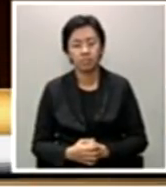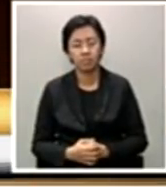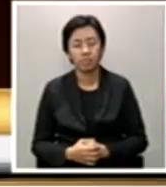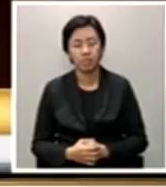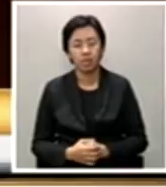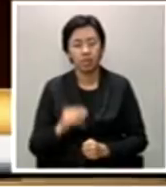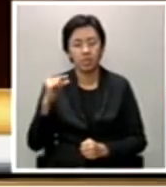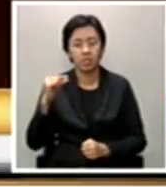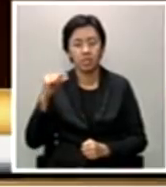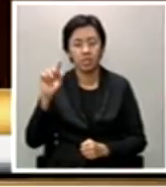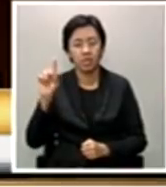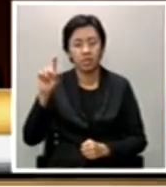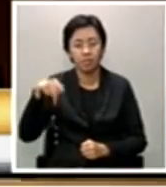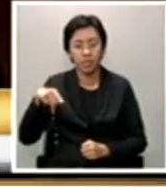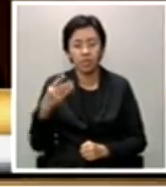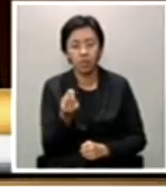GDP เท่าไ